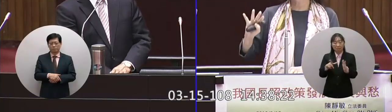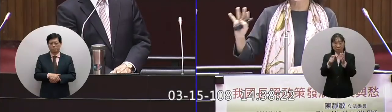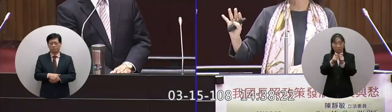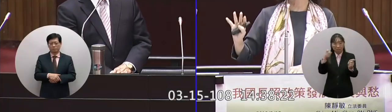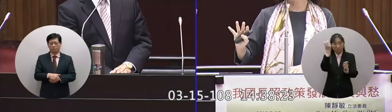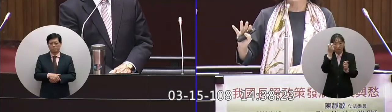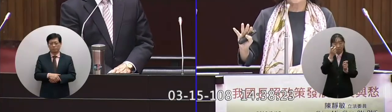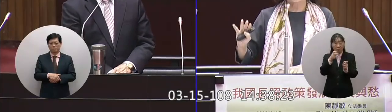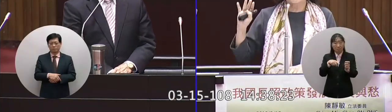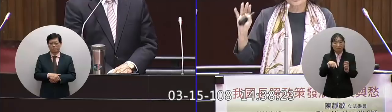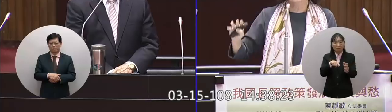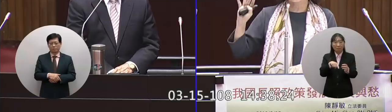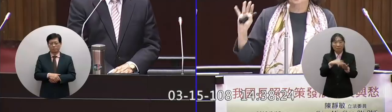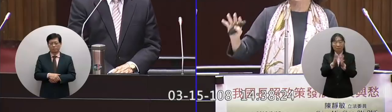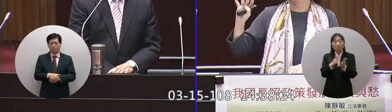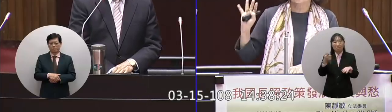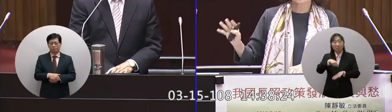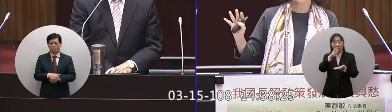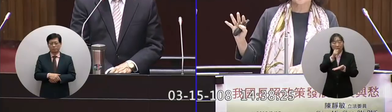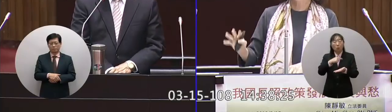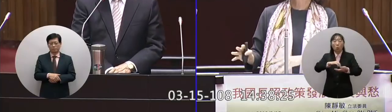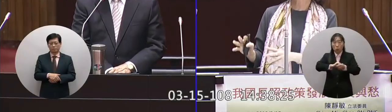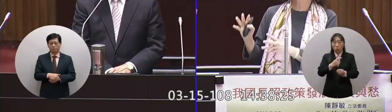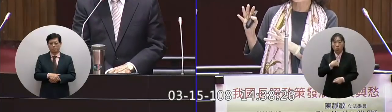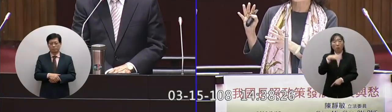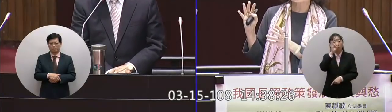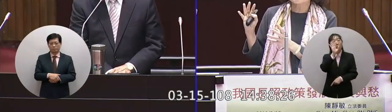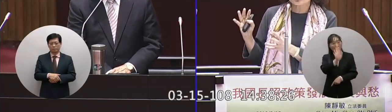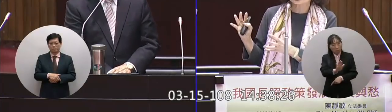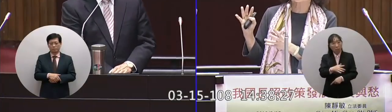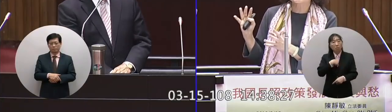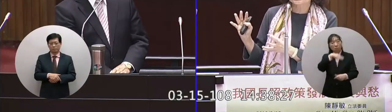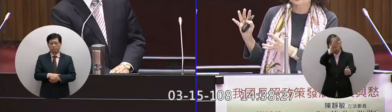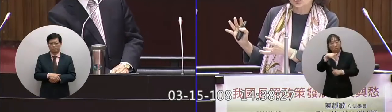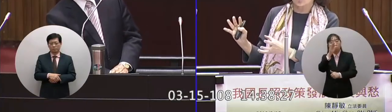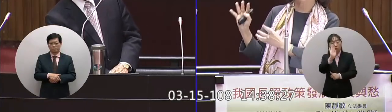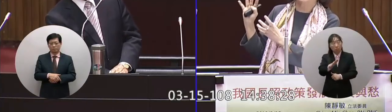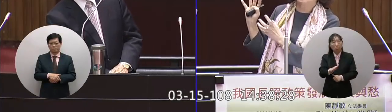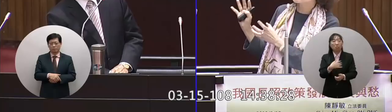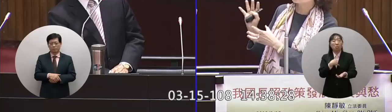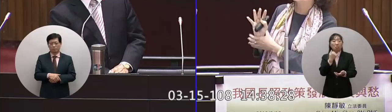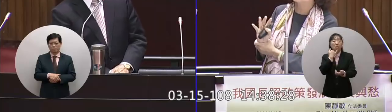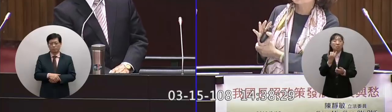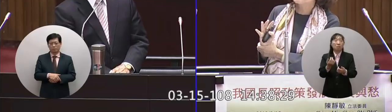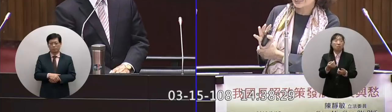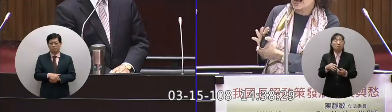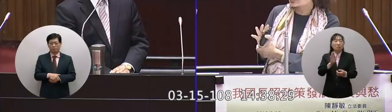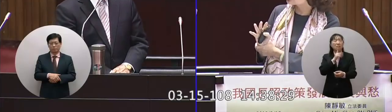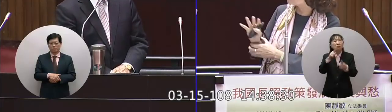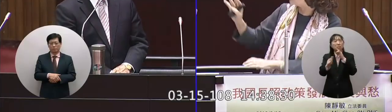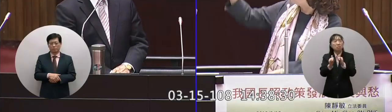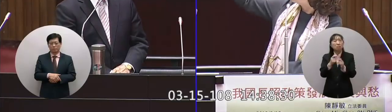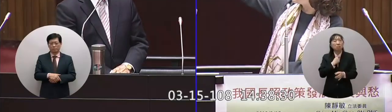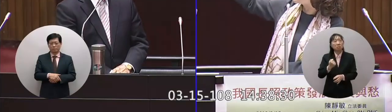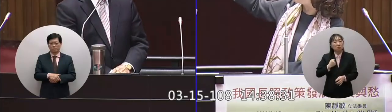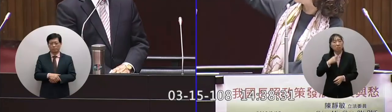照服务一直提到说我们要让他看得到、找得到、用得到。那怎么样子让民众听得懂我们提供的服务内涵